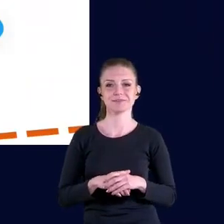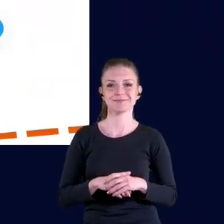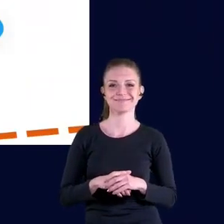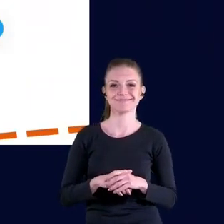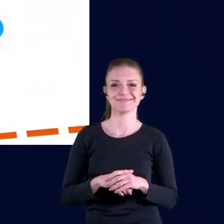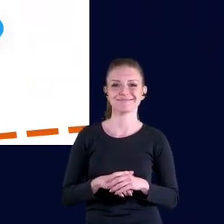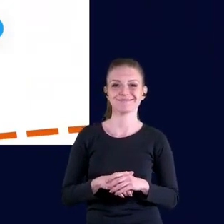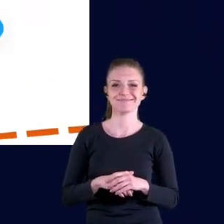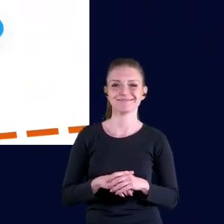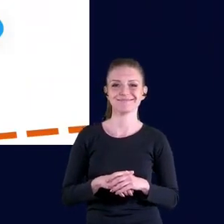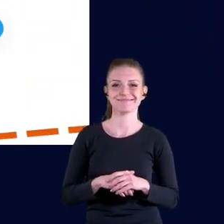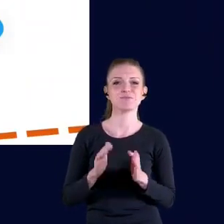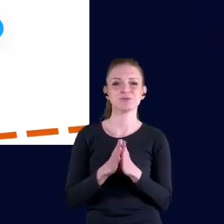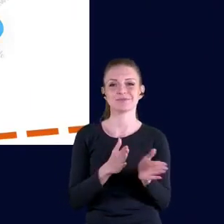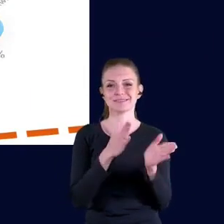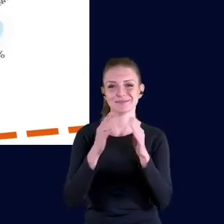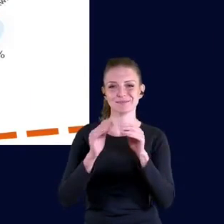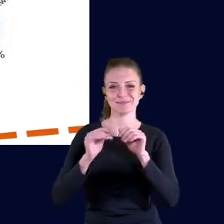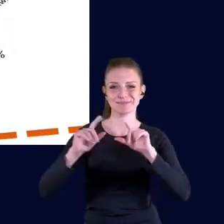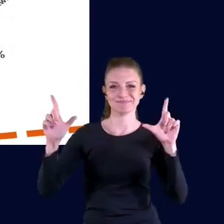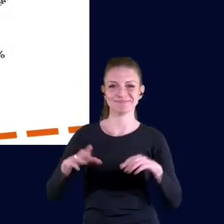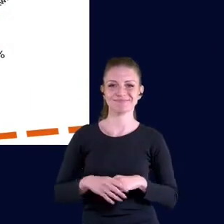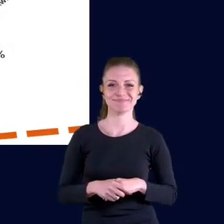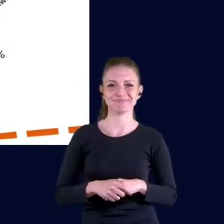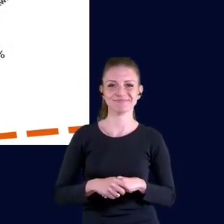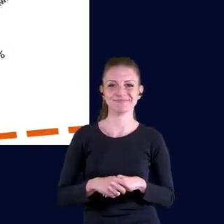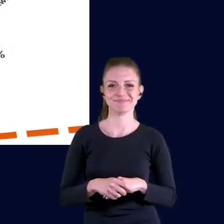bardzo proszę następny slajd